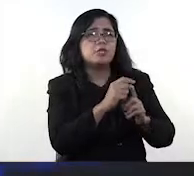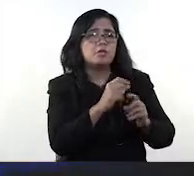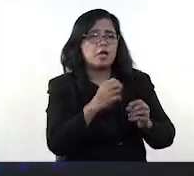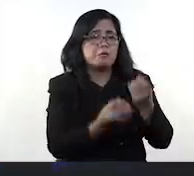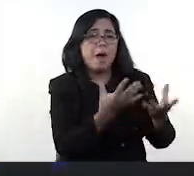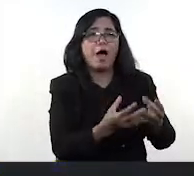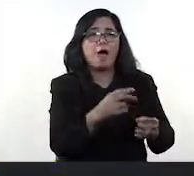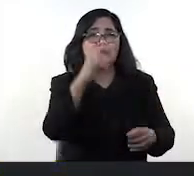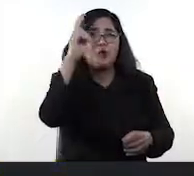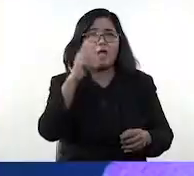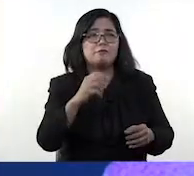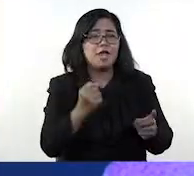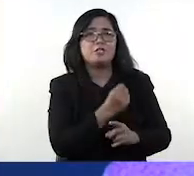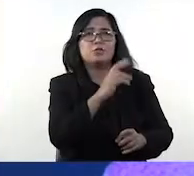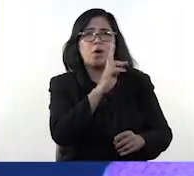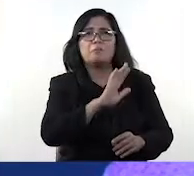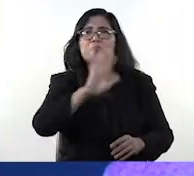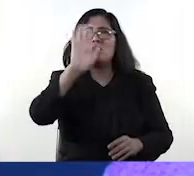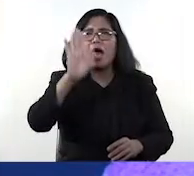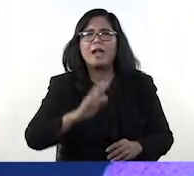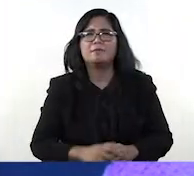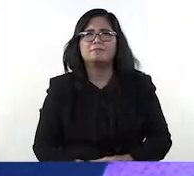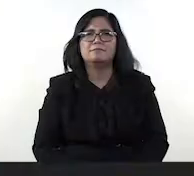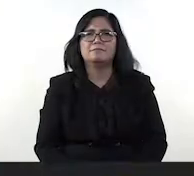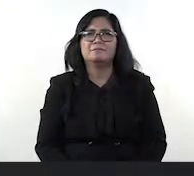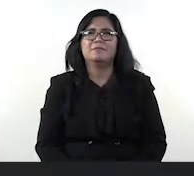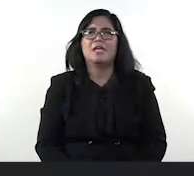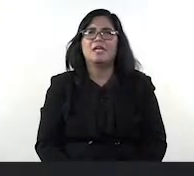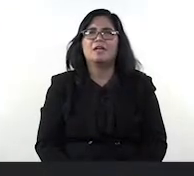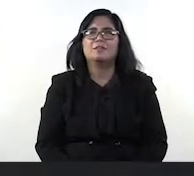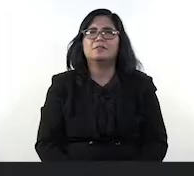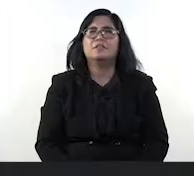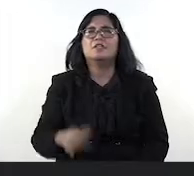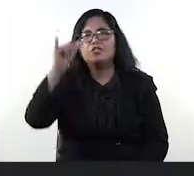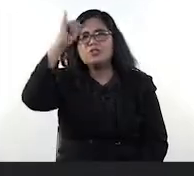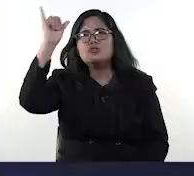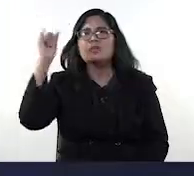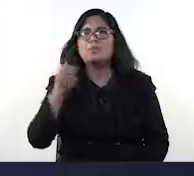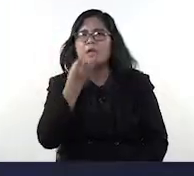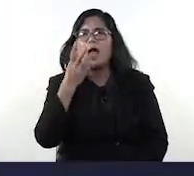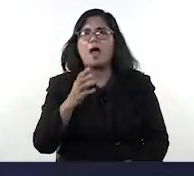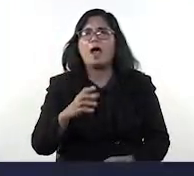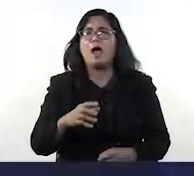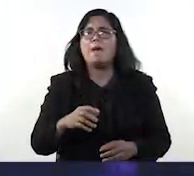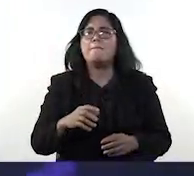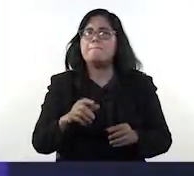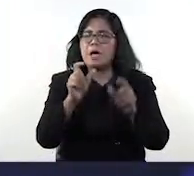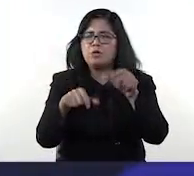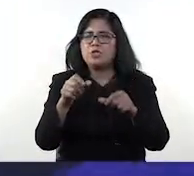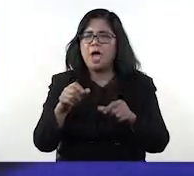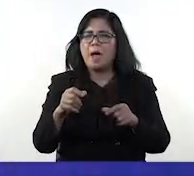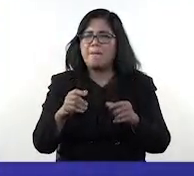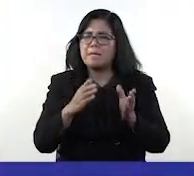know dibilang manusia boleh mereka rekanan jahat Allah ku mereka-reka untuk kebaikan itu yang saya bilang roh yang hidup